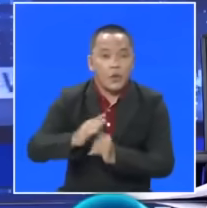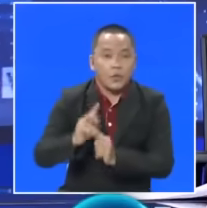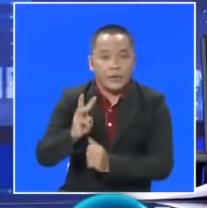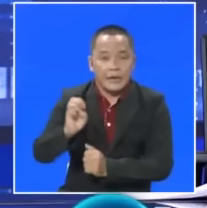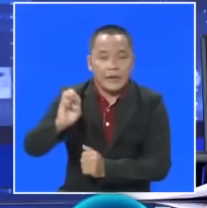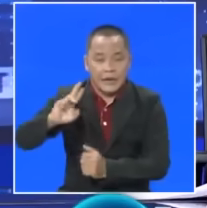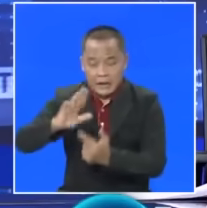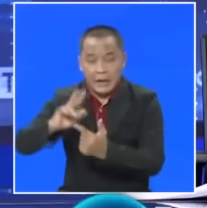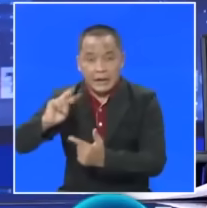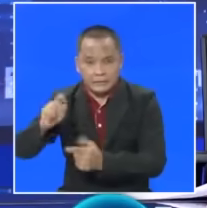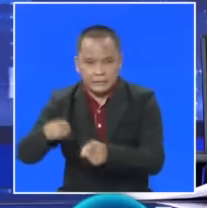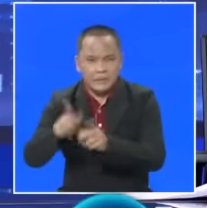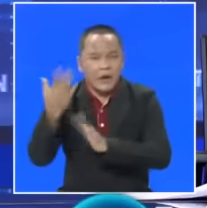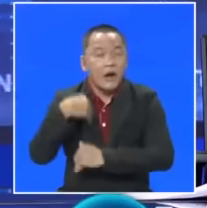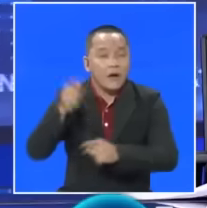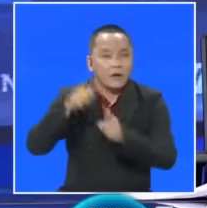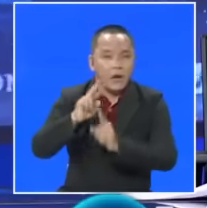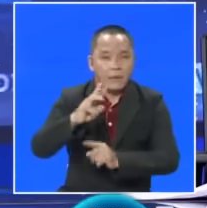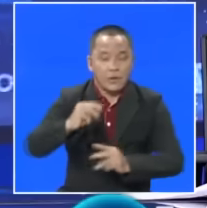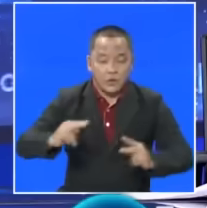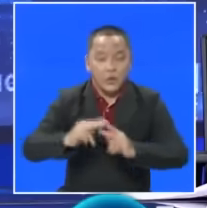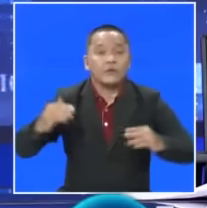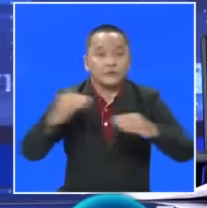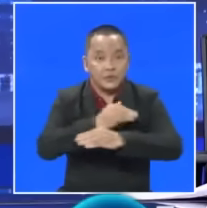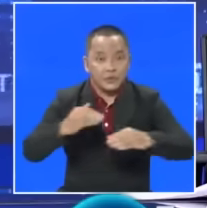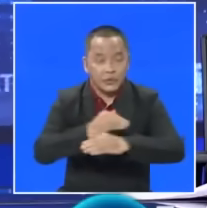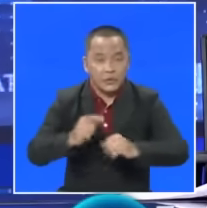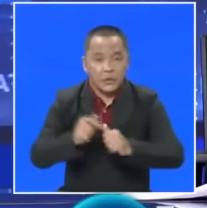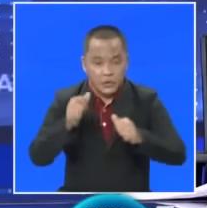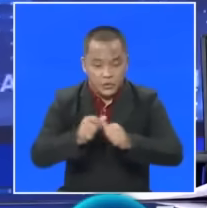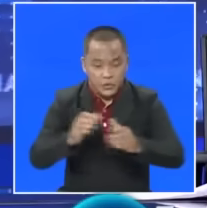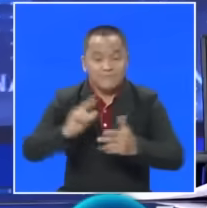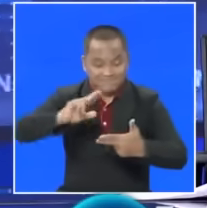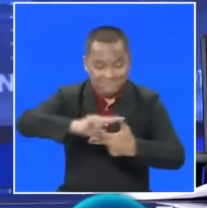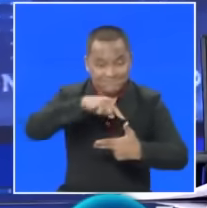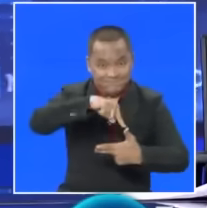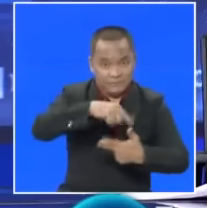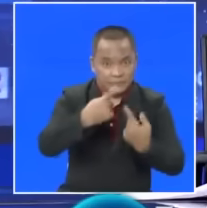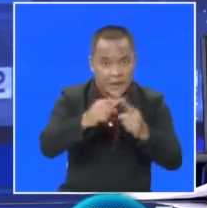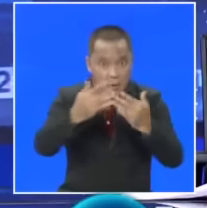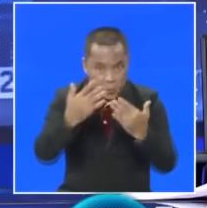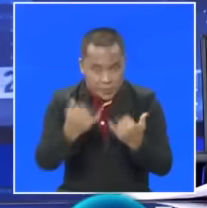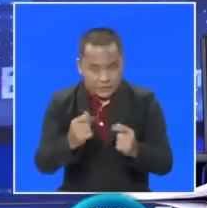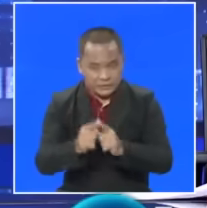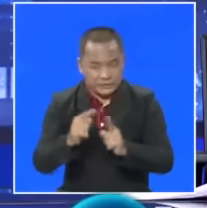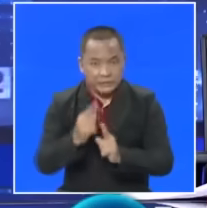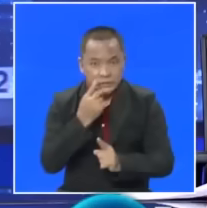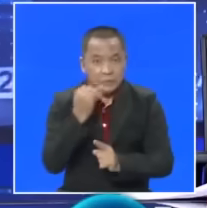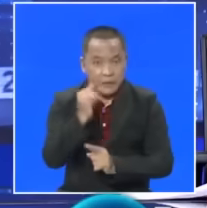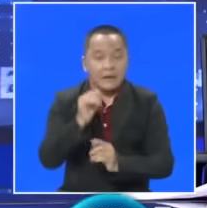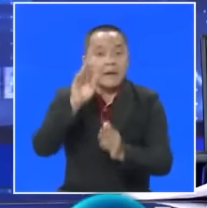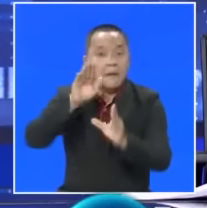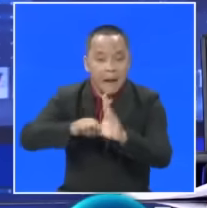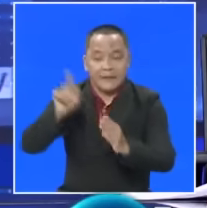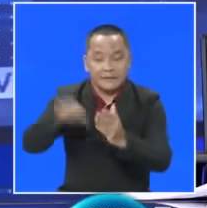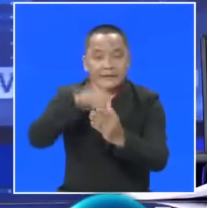วิรัตน์รัตนเศษแล้วก่อนหน้านี้เคยเป็นรัฐมนตรีช่วยคมนาคม ค่ะ อยู่พรรคพลังประชารัฐแต่ล่าสุดที่จะไปลง